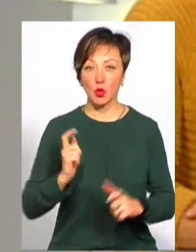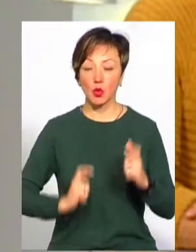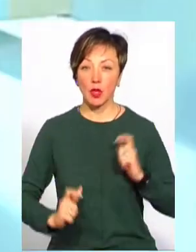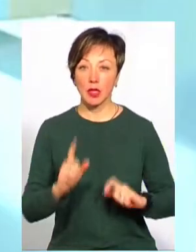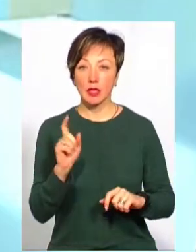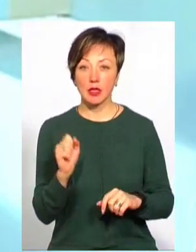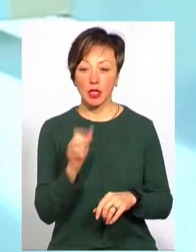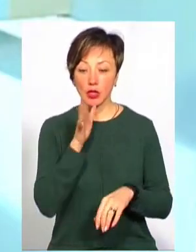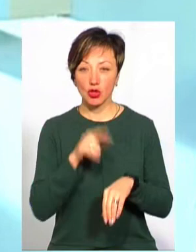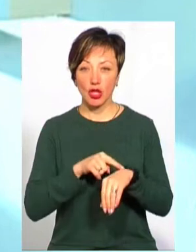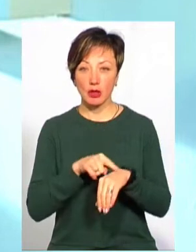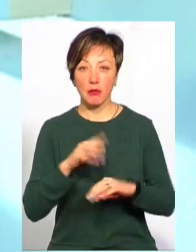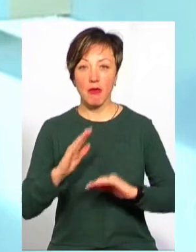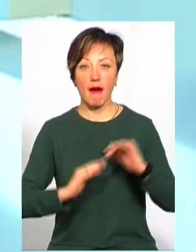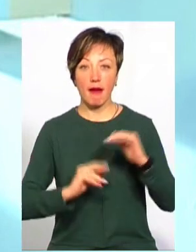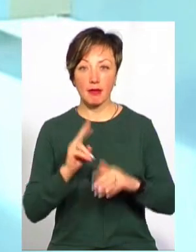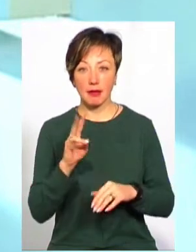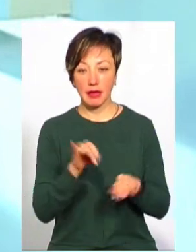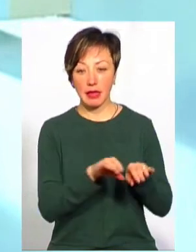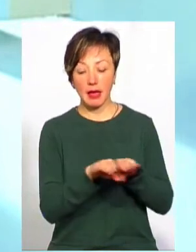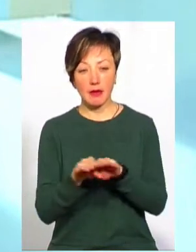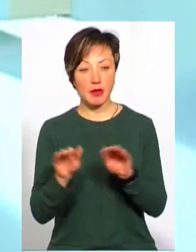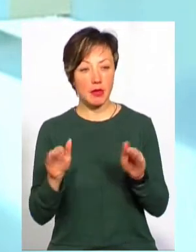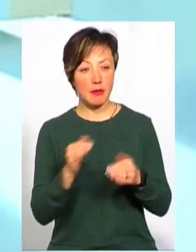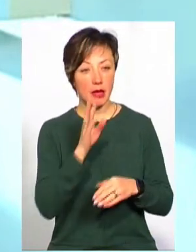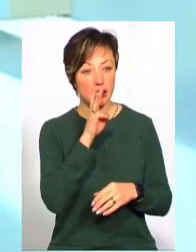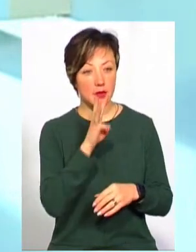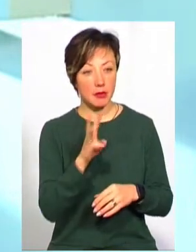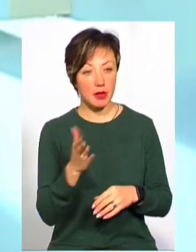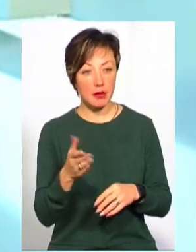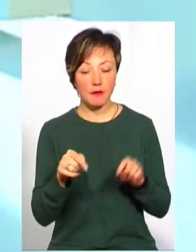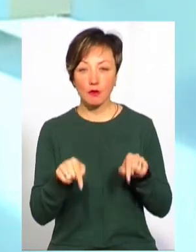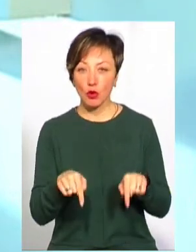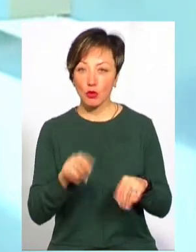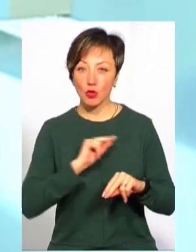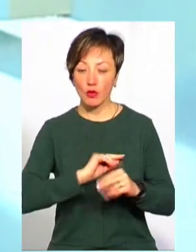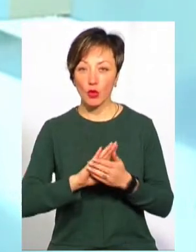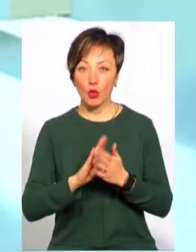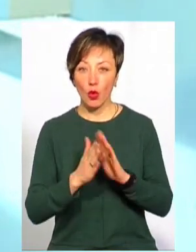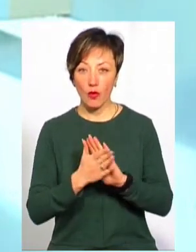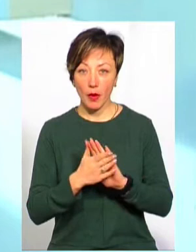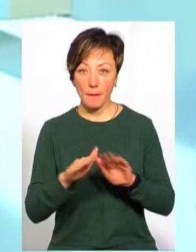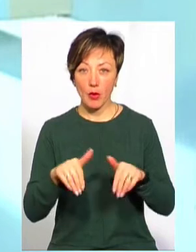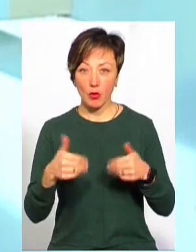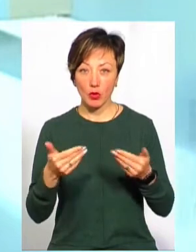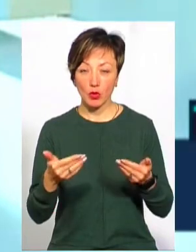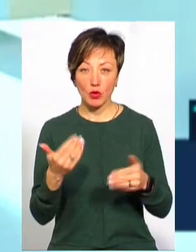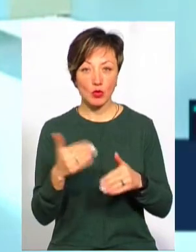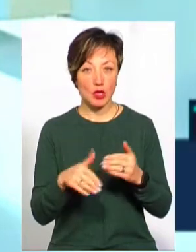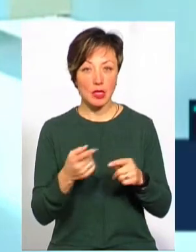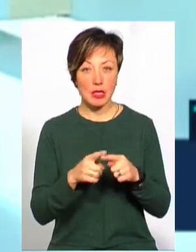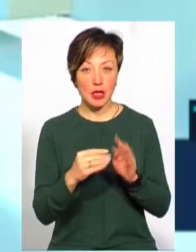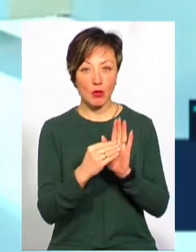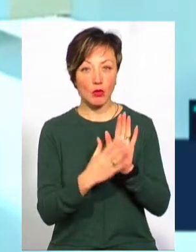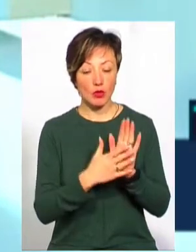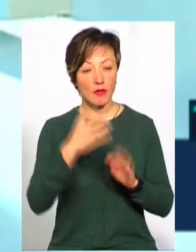за час проходження практики на рівні мінімальної заробітної платні. В цьому трудовому договорі, котрий пропонується, вже цей